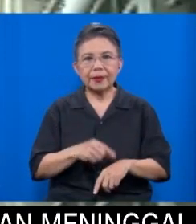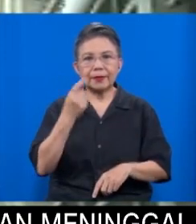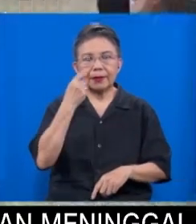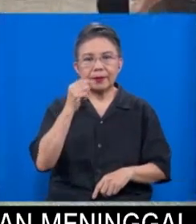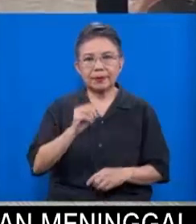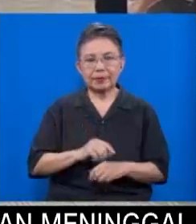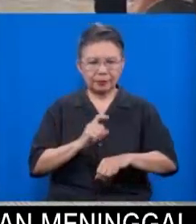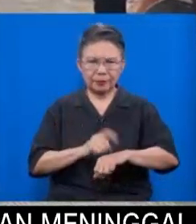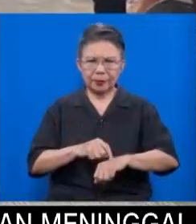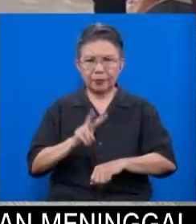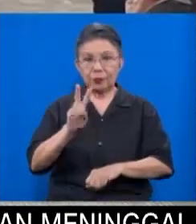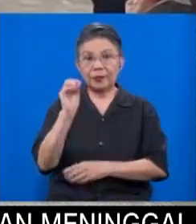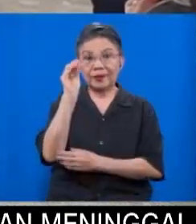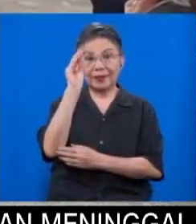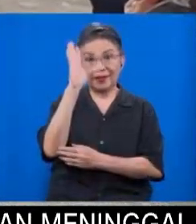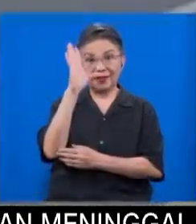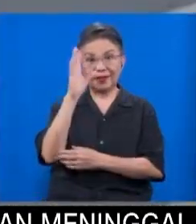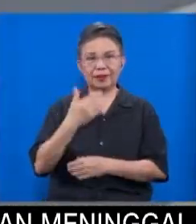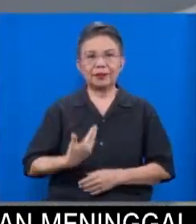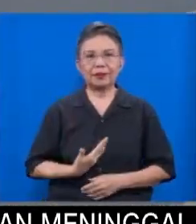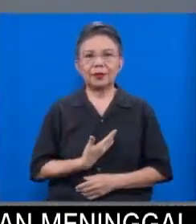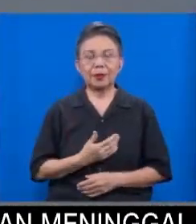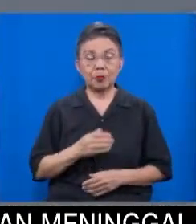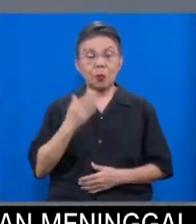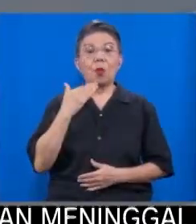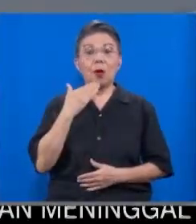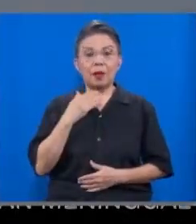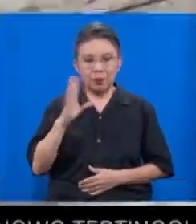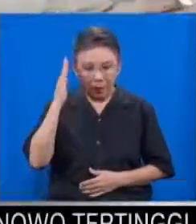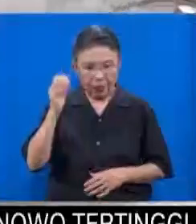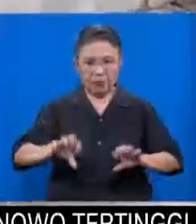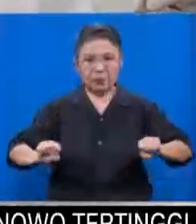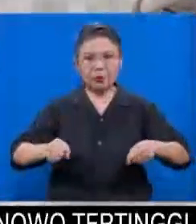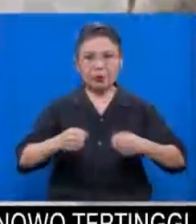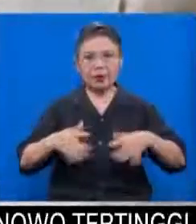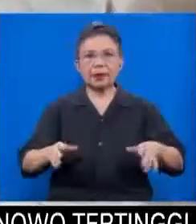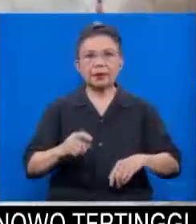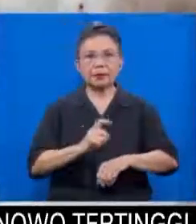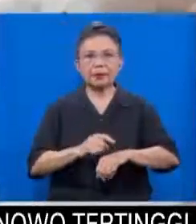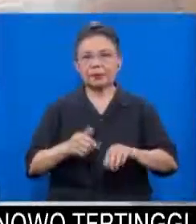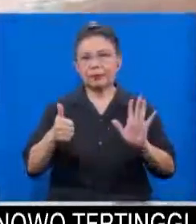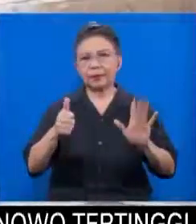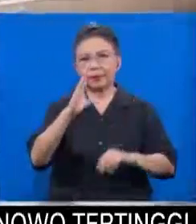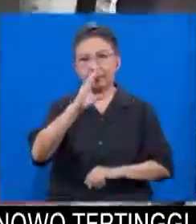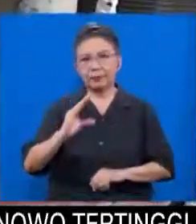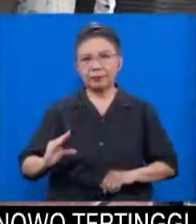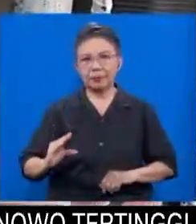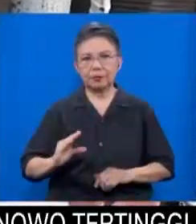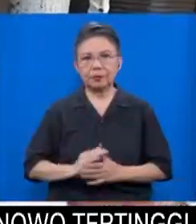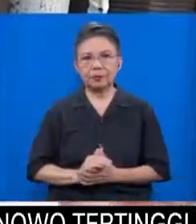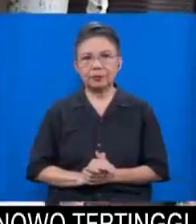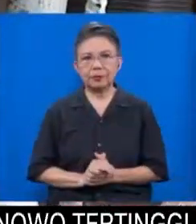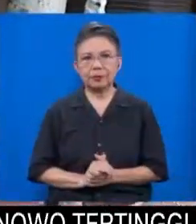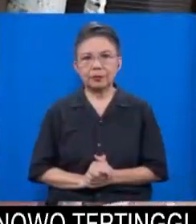Selasa sekitar pukul 2 siang. Korban baru mengetahui motornya raib digasak pencuri sekitar pukul 6 sore.